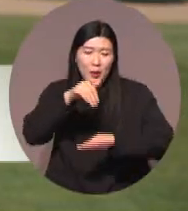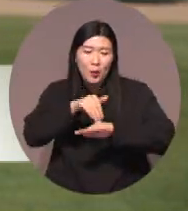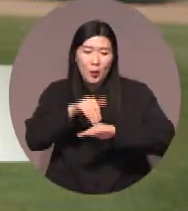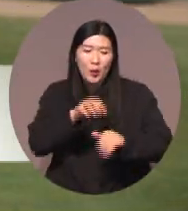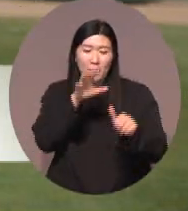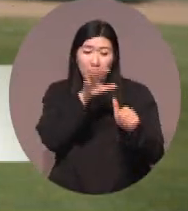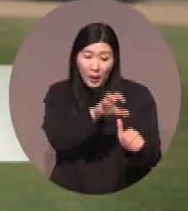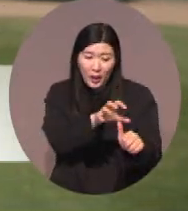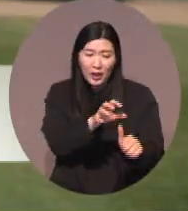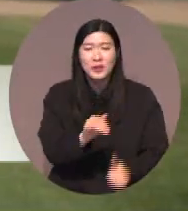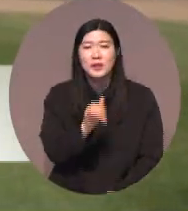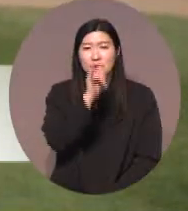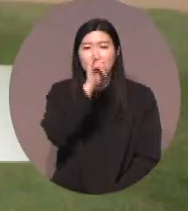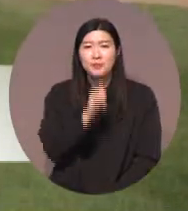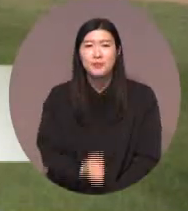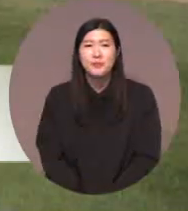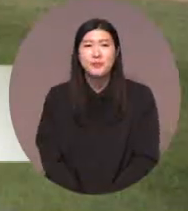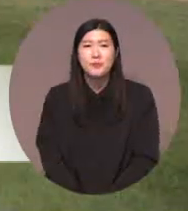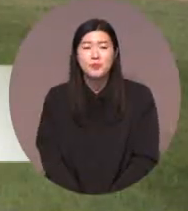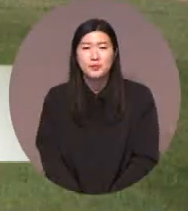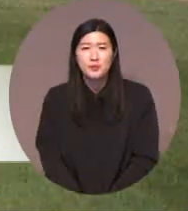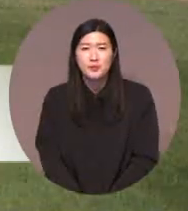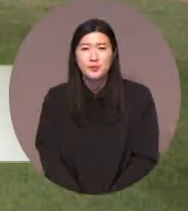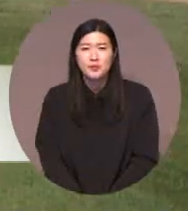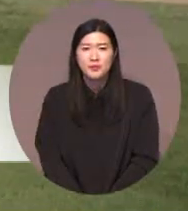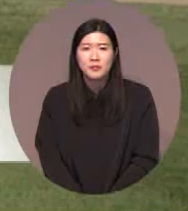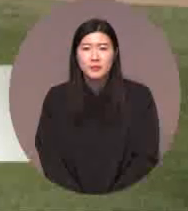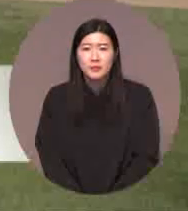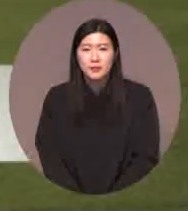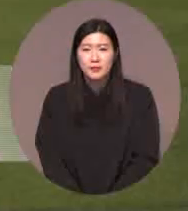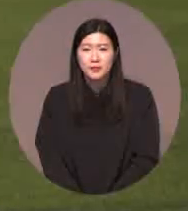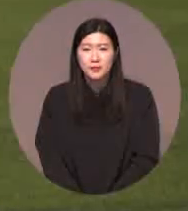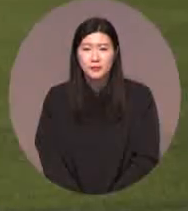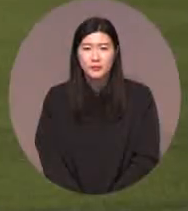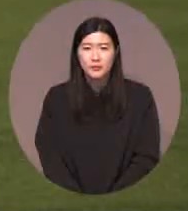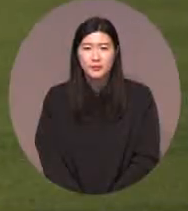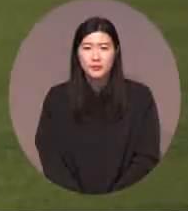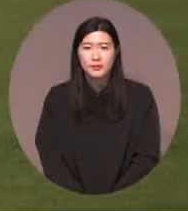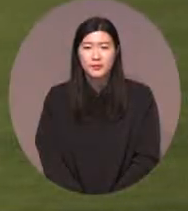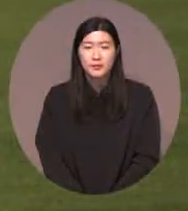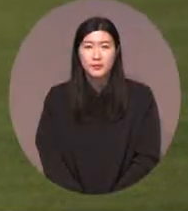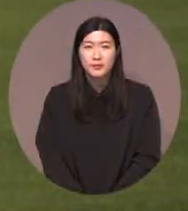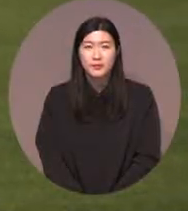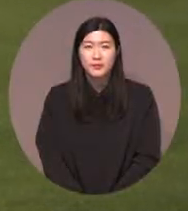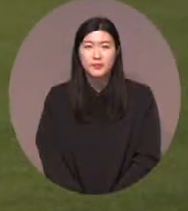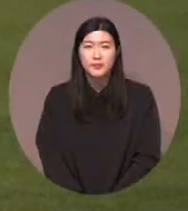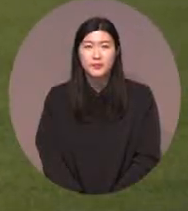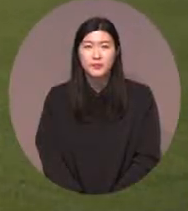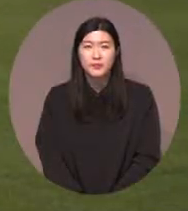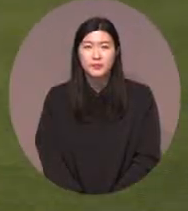하나구단은 김서현에게 3일 동안 단체 훈련을 금지하는 처분을 내렸습니다